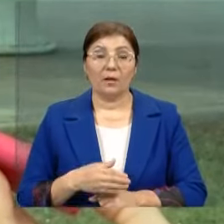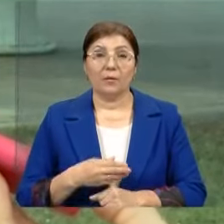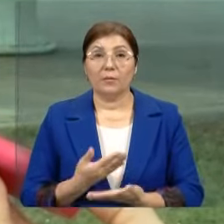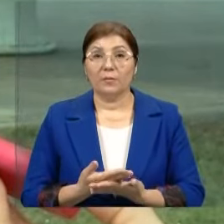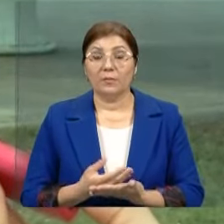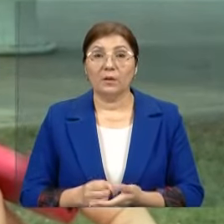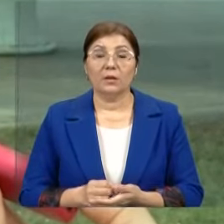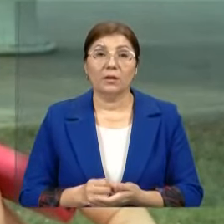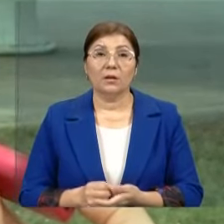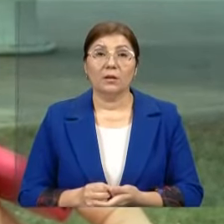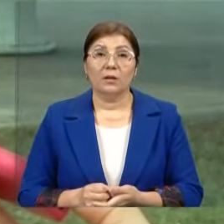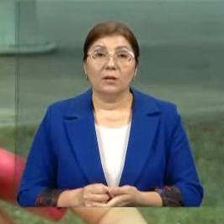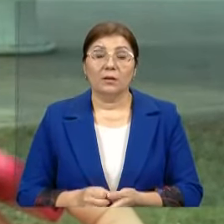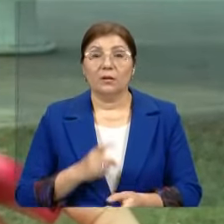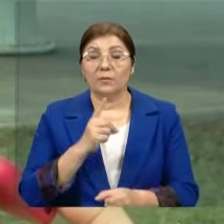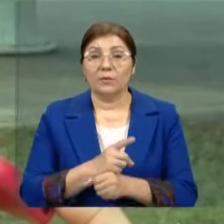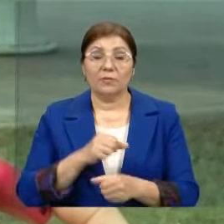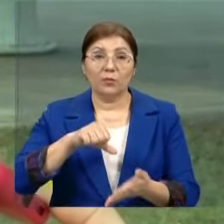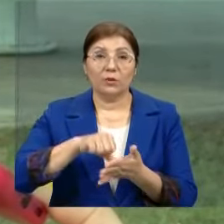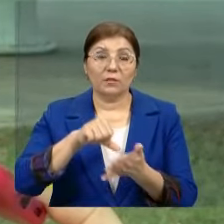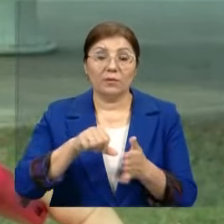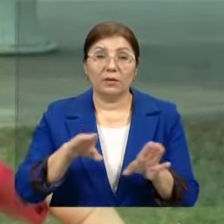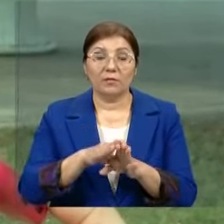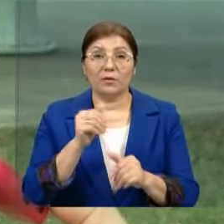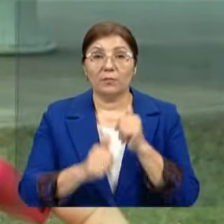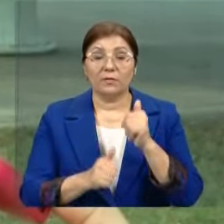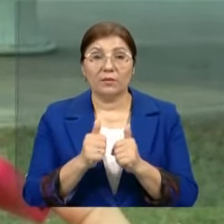курсе, конкурсе. Все-таки не все люди